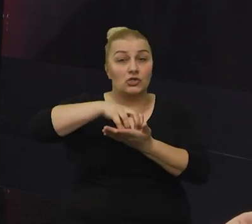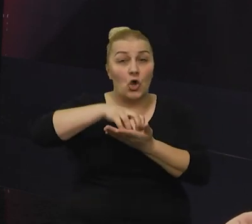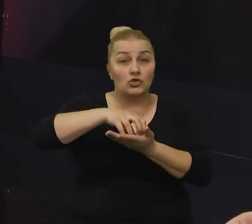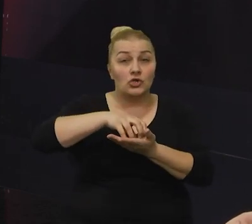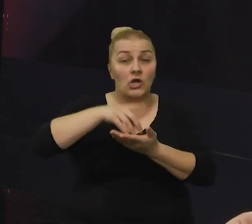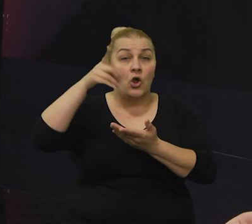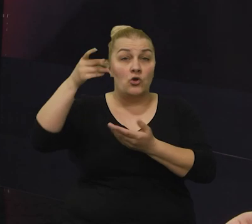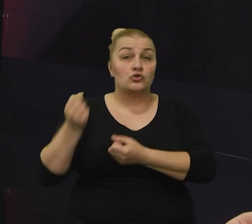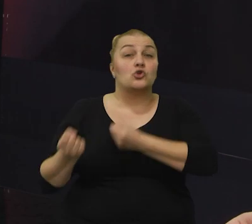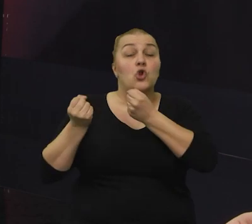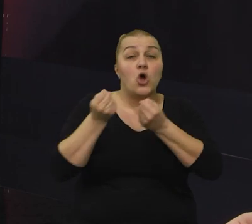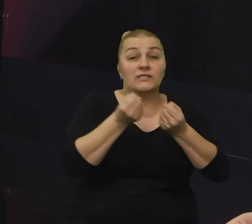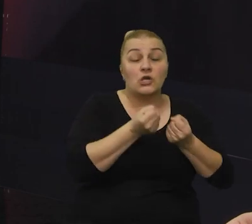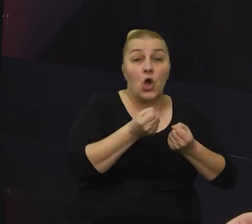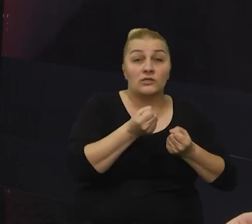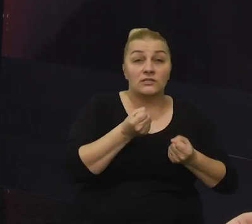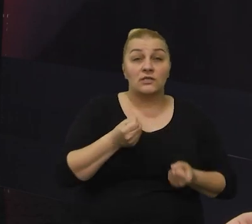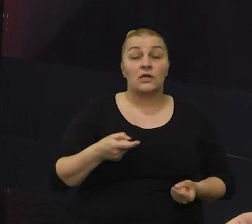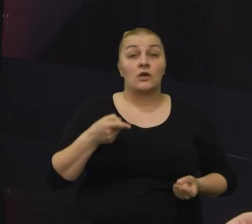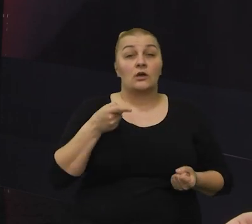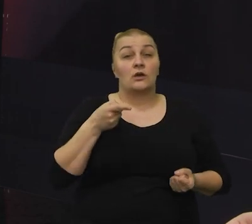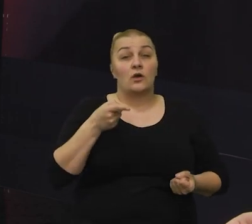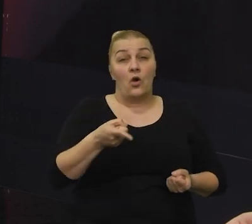stožer koji su bili nosioci od te